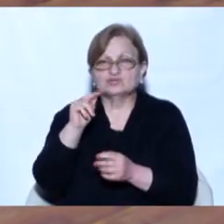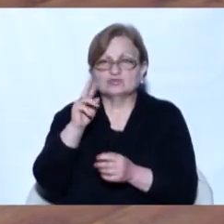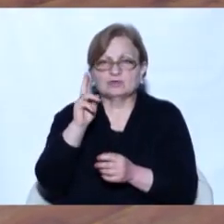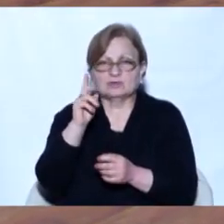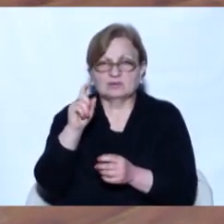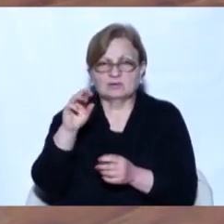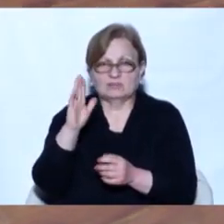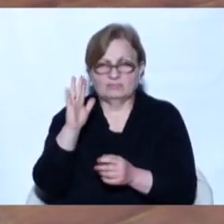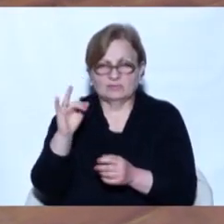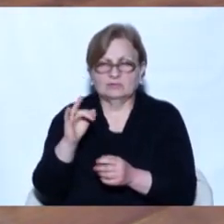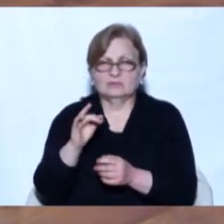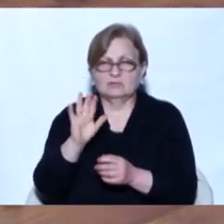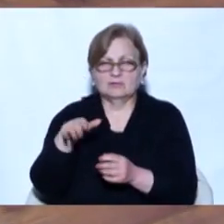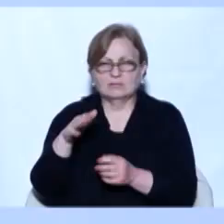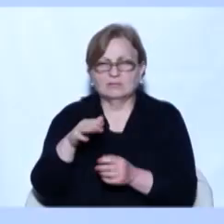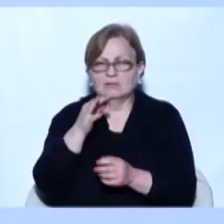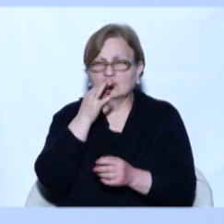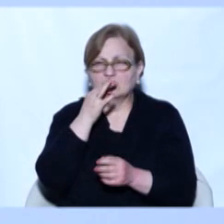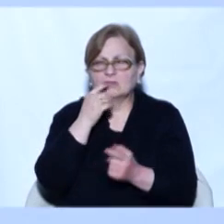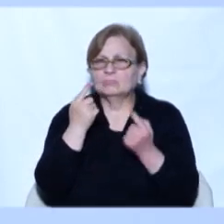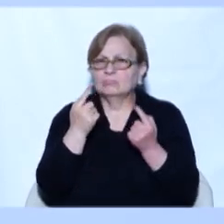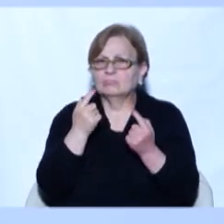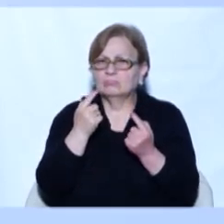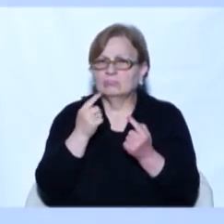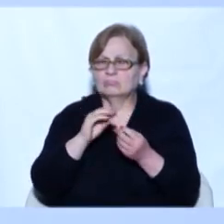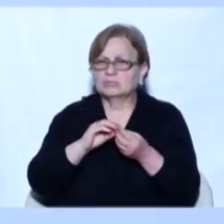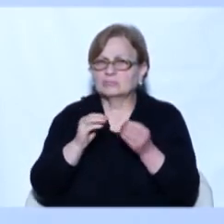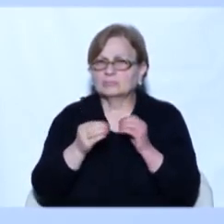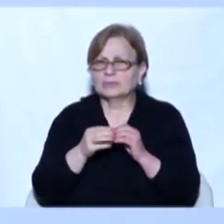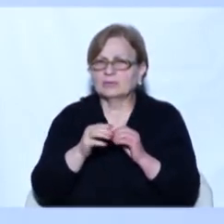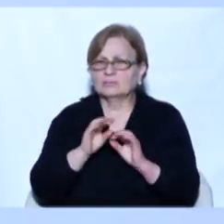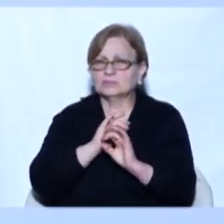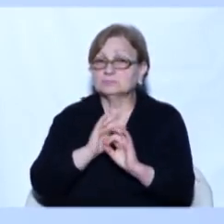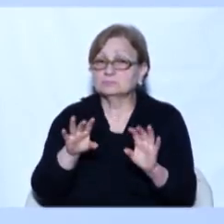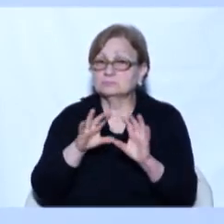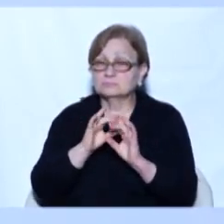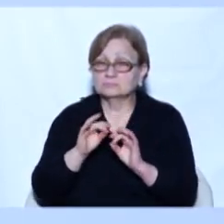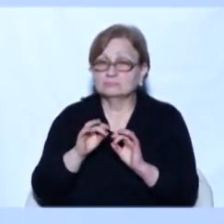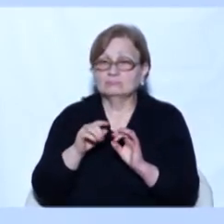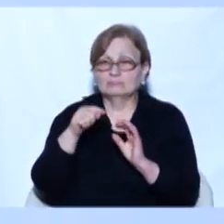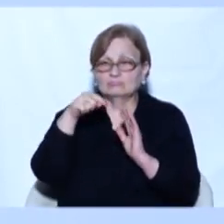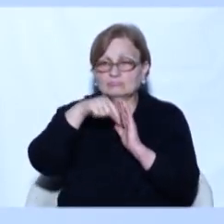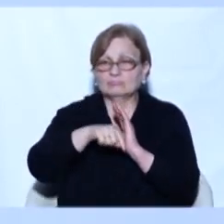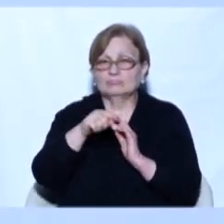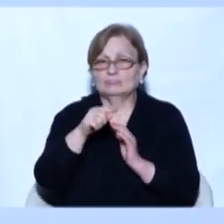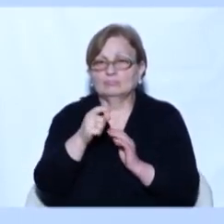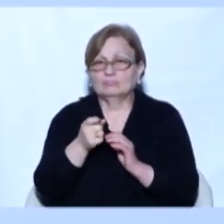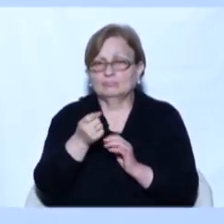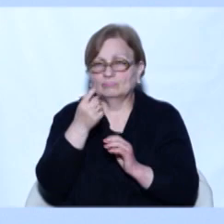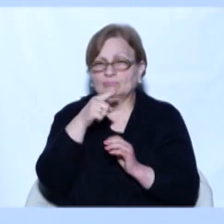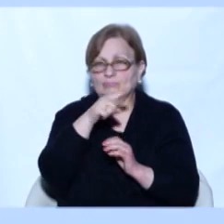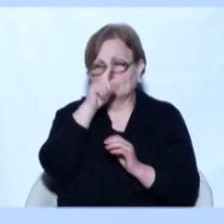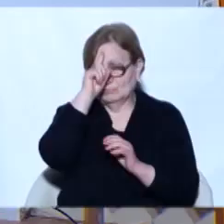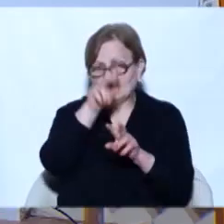შემდგომ მთავარი პრობლემა ცხმიანდება. ჩახმახ ფილთაზარს თურმე ტყეში ამოუთხრია